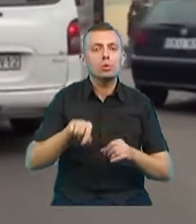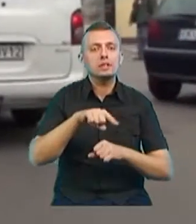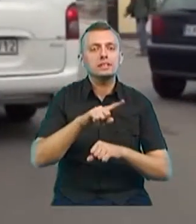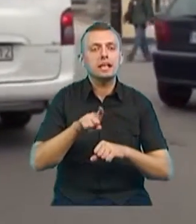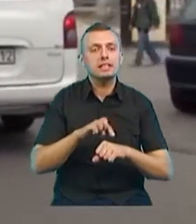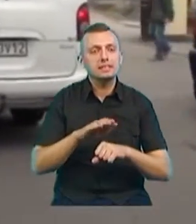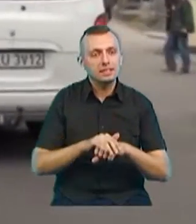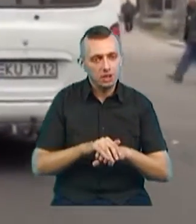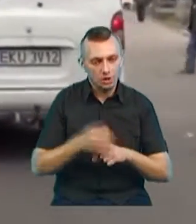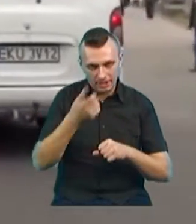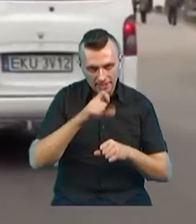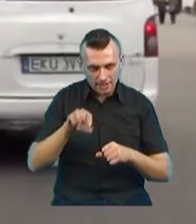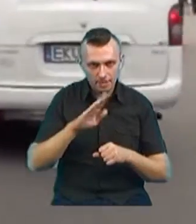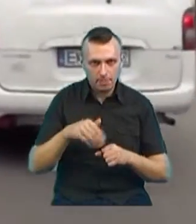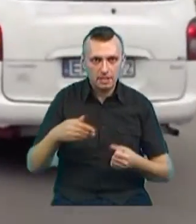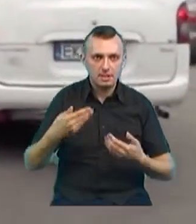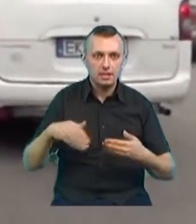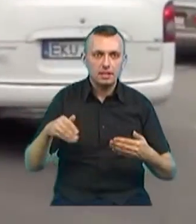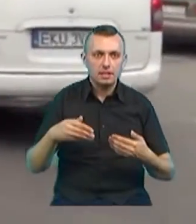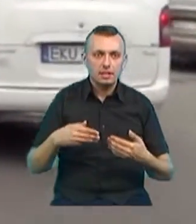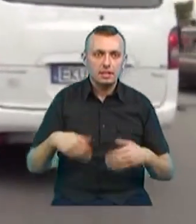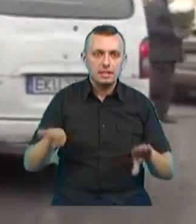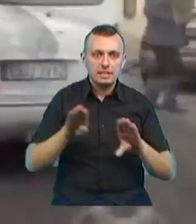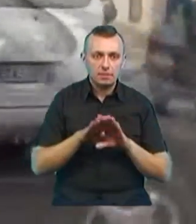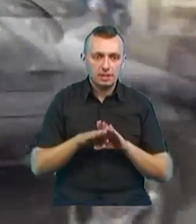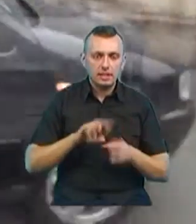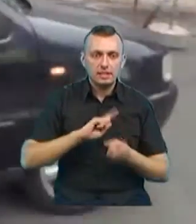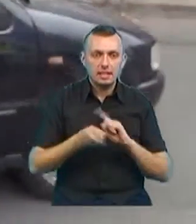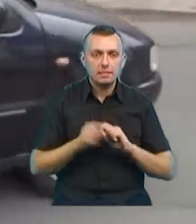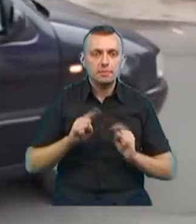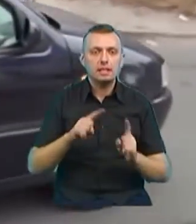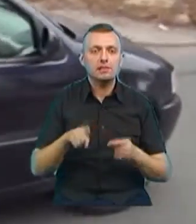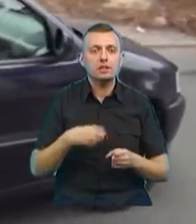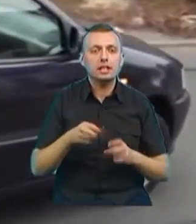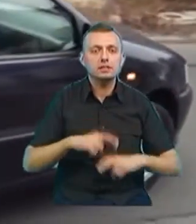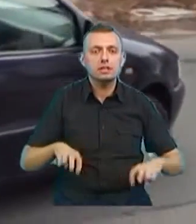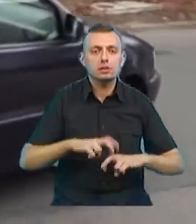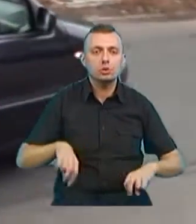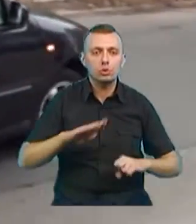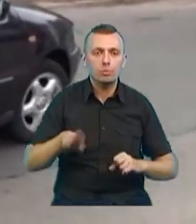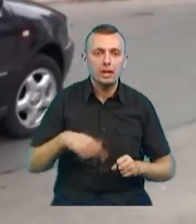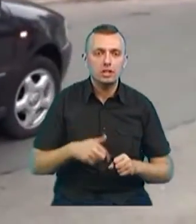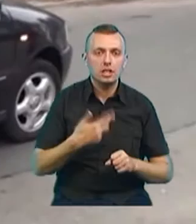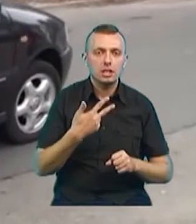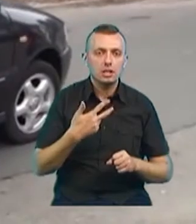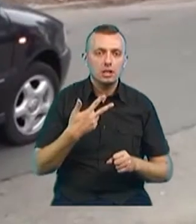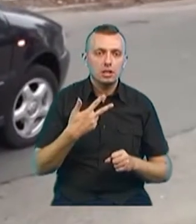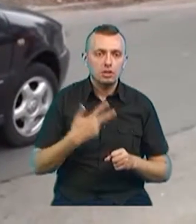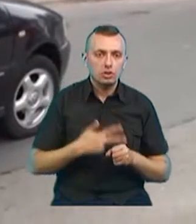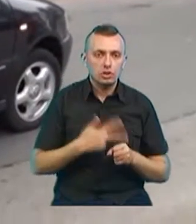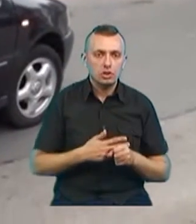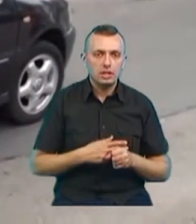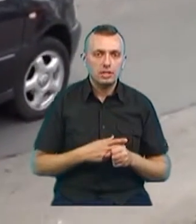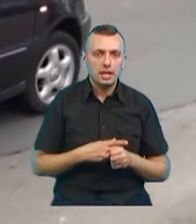sposobem parkowania na skos. Ulice Zgoda oraz Cmentarna na odcinku od ulicy Zgoda do końca ogrodzenia cmentarza zostaną zamknięte dla ruchu kołowego